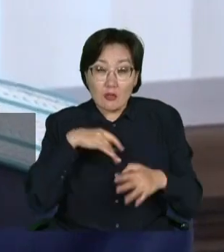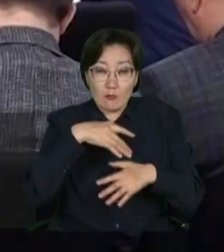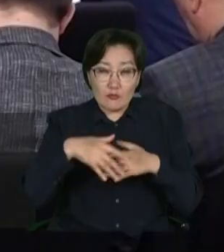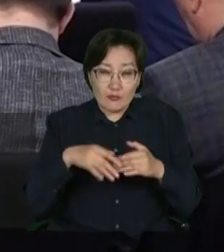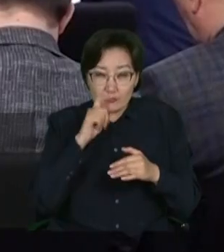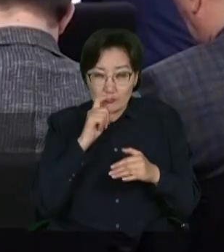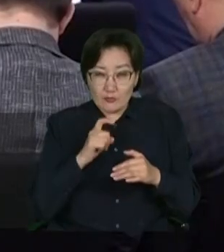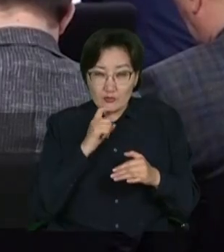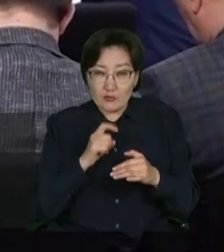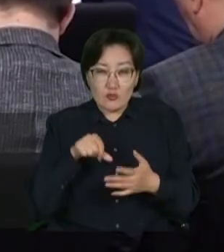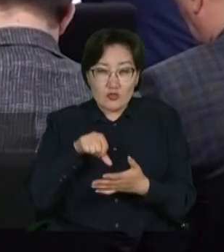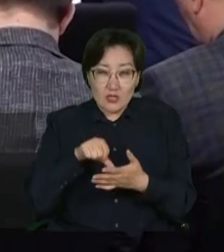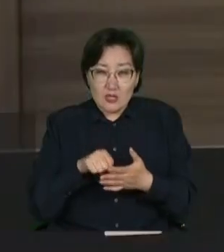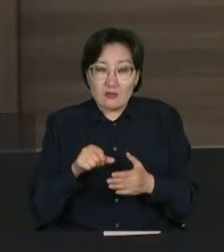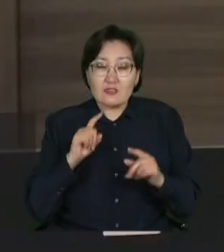заблуждение участников заседания.